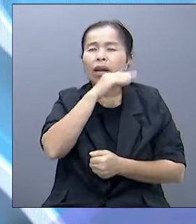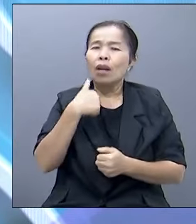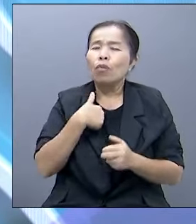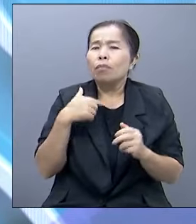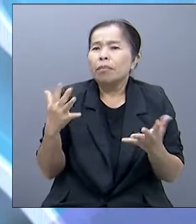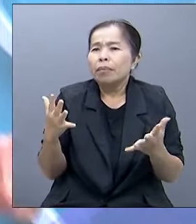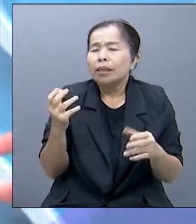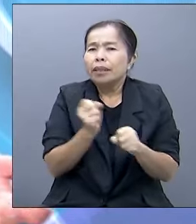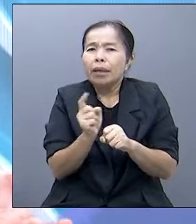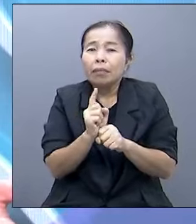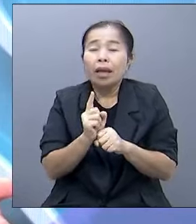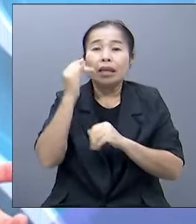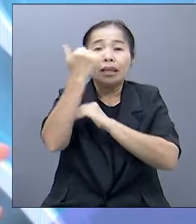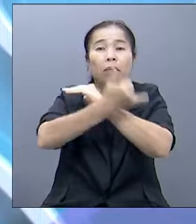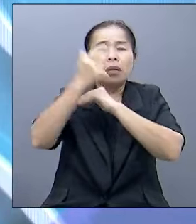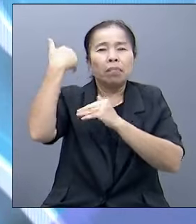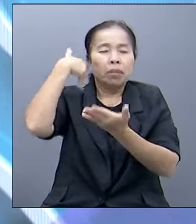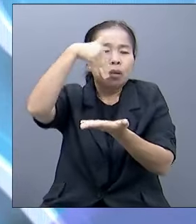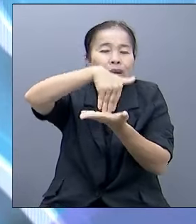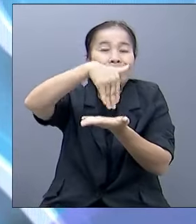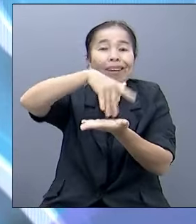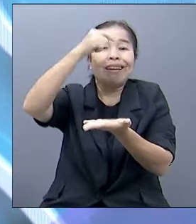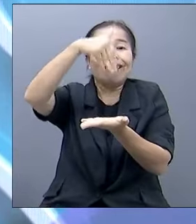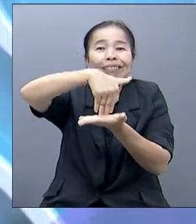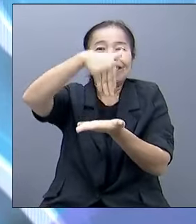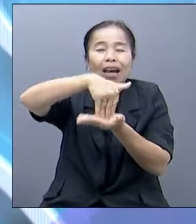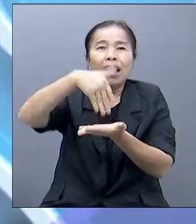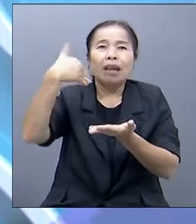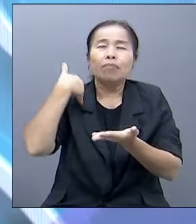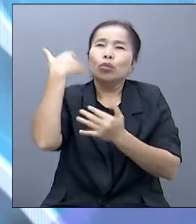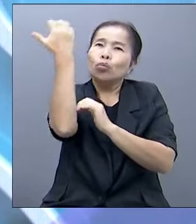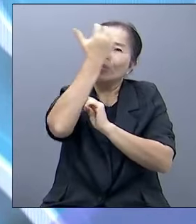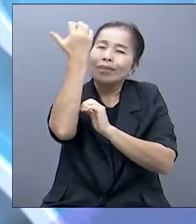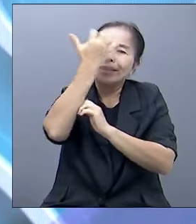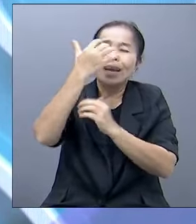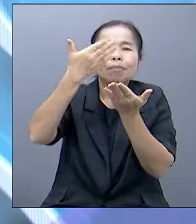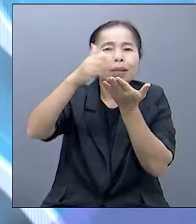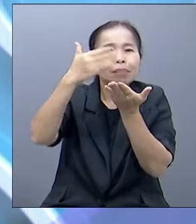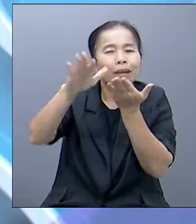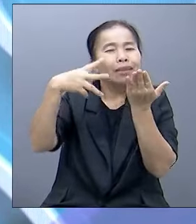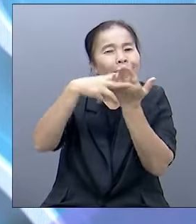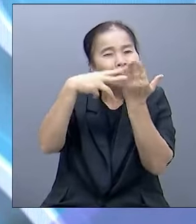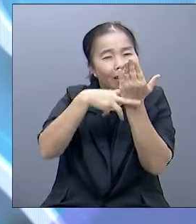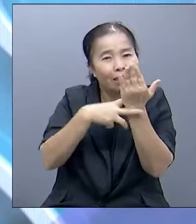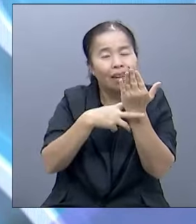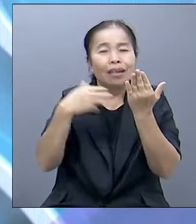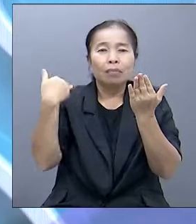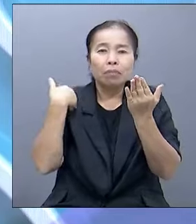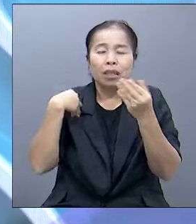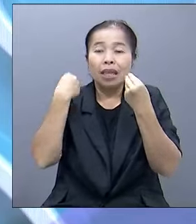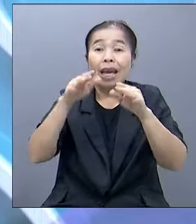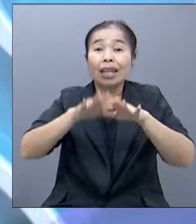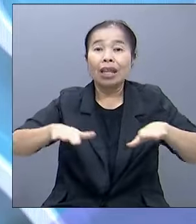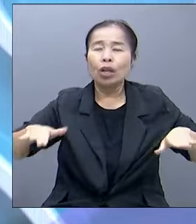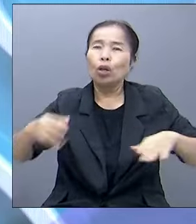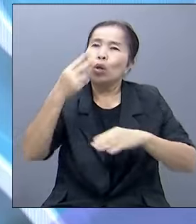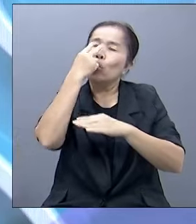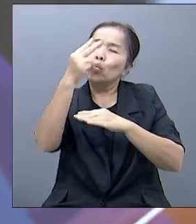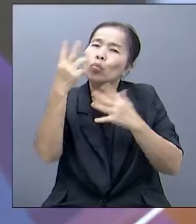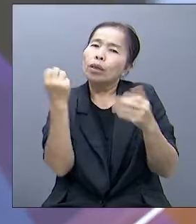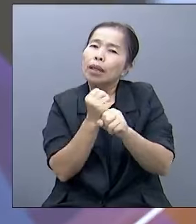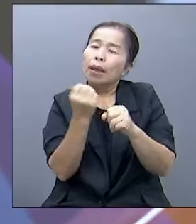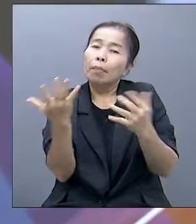ที่ที่เป็นส่วนกลางนี้เยอะเราจะเห็นนะเวลาดูซีรีส์ดูหนังฝรั่งเนี่ยเขาจะแบบว่าทำไมเขามีที่ที่เปิดให้เด็กวัยรุ่นเขาไปทำกิจกรรมเยอะจัง มีสนาม